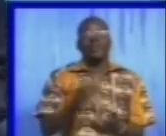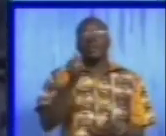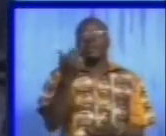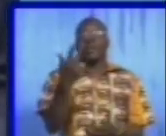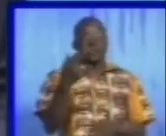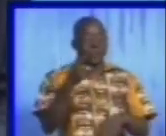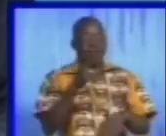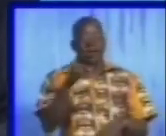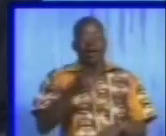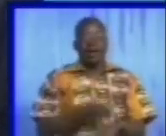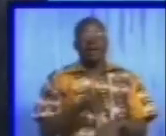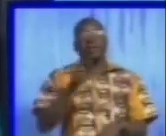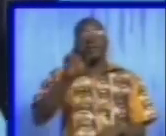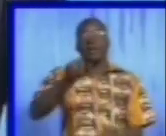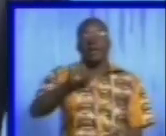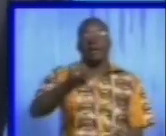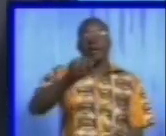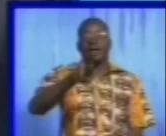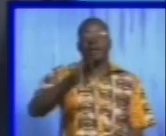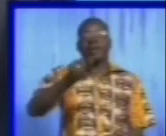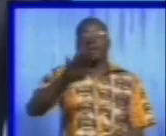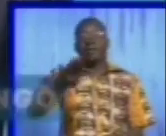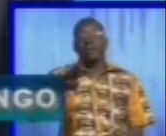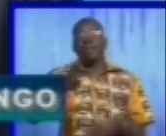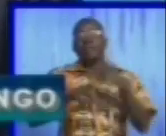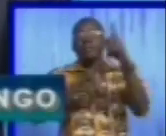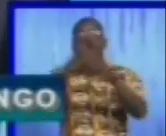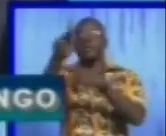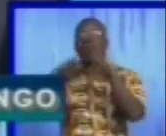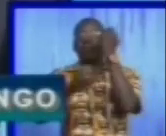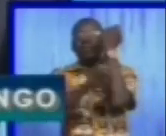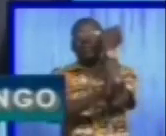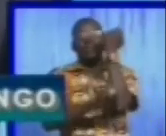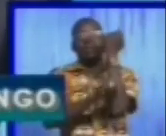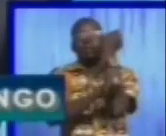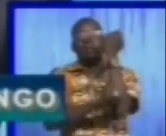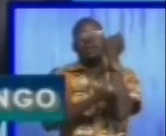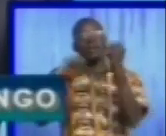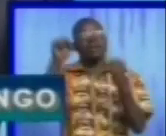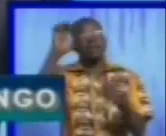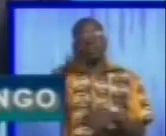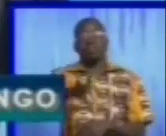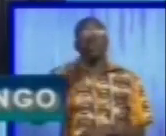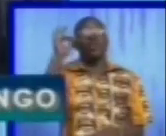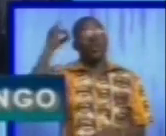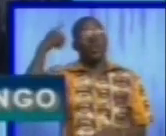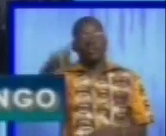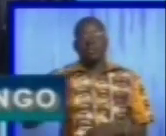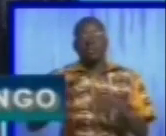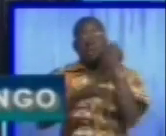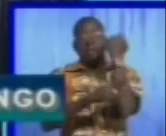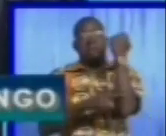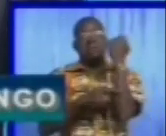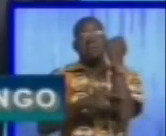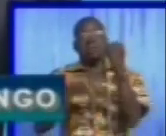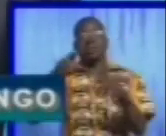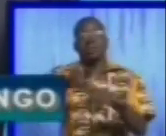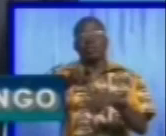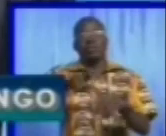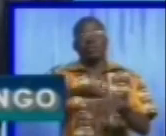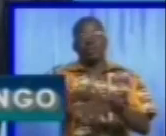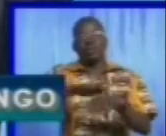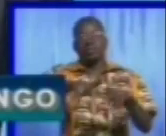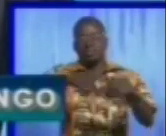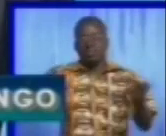de la télévision du Burkina. Les populations du Sanguié découvrent le potentiel de la région. Sur place, vous verrez